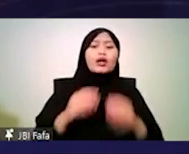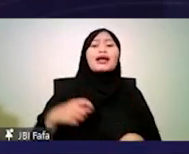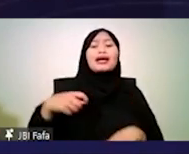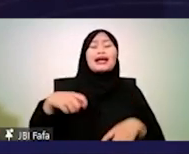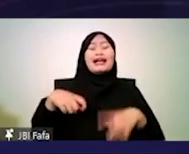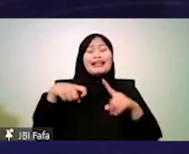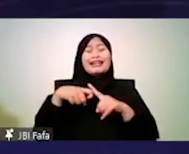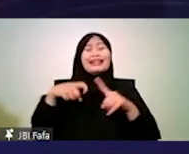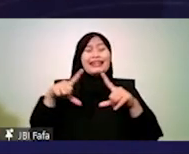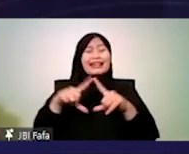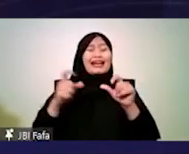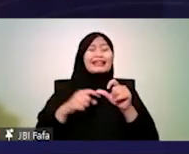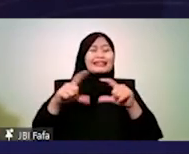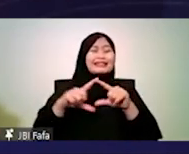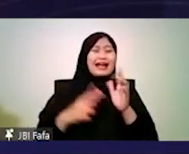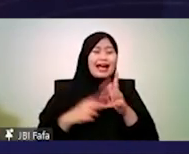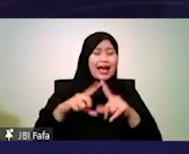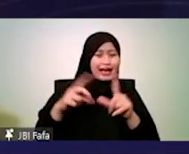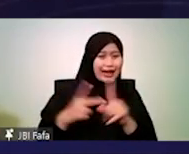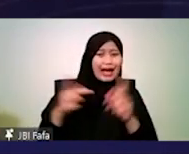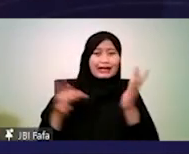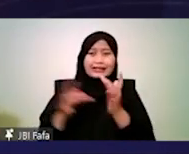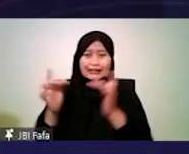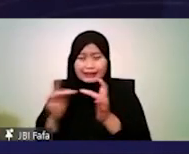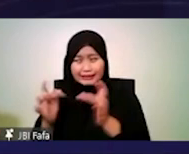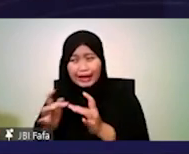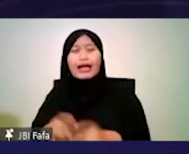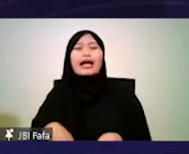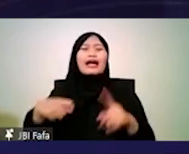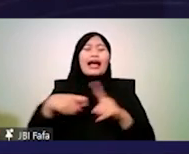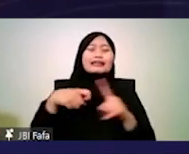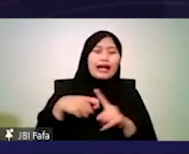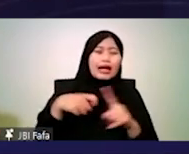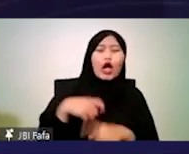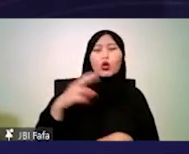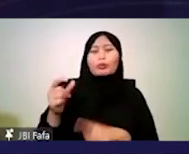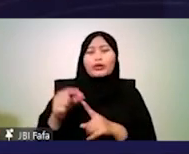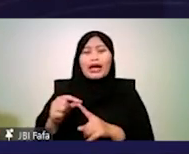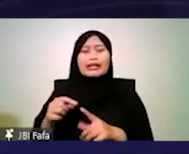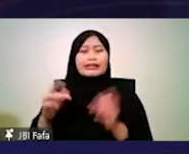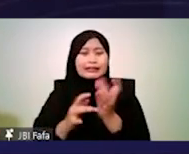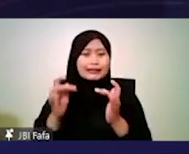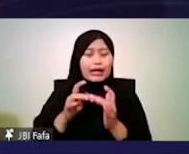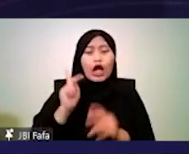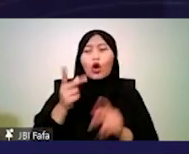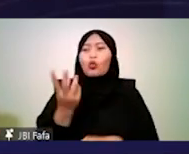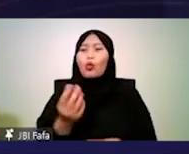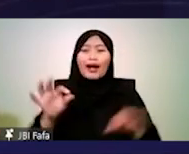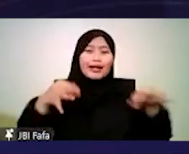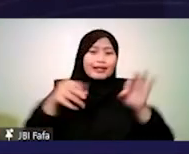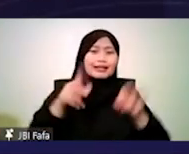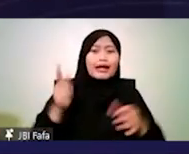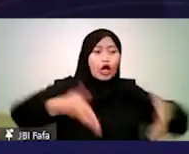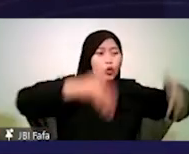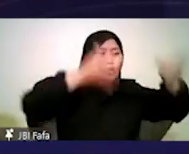DJ awal kanak-kanak Khasanah rupiah digital kalau uang kertas ada gedungnya ada gudangnya kalau inilah